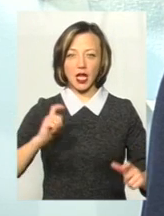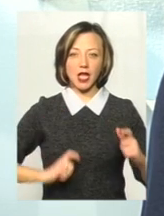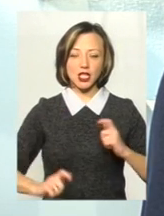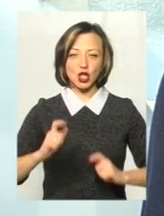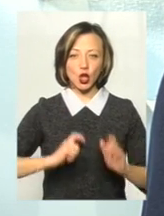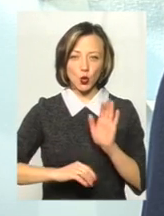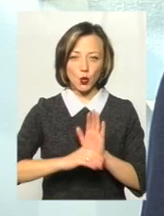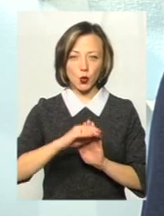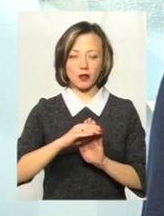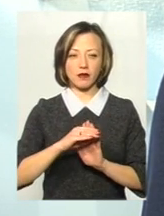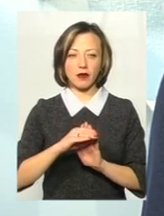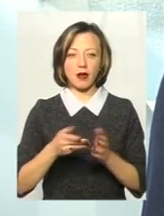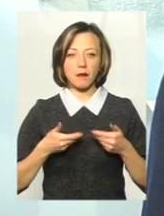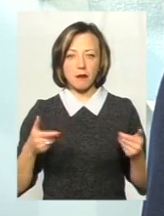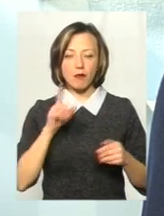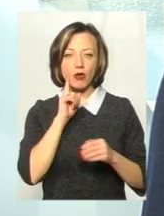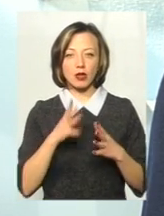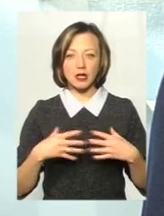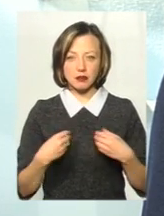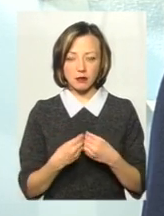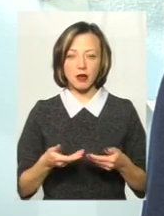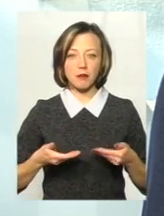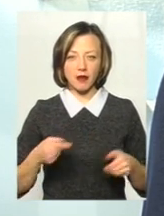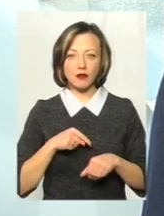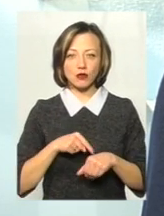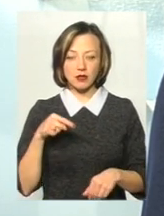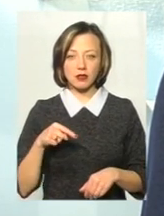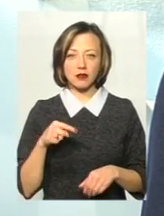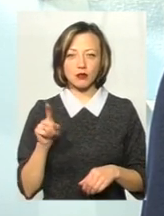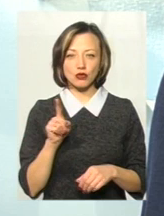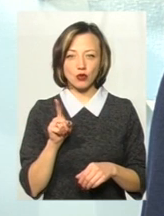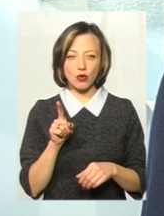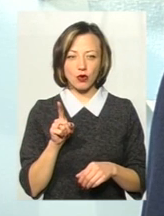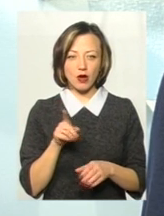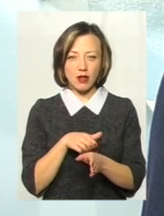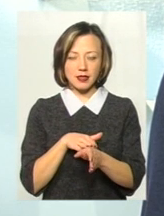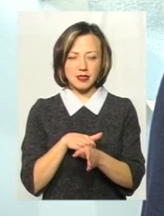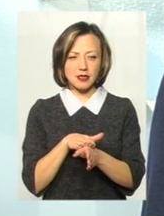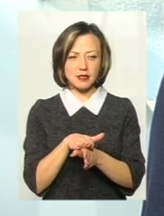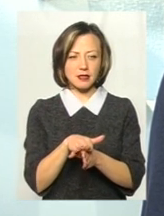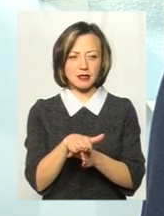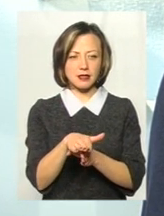інститутів. Ми молода сім'я, ми відчуваємо, що засилля такої